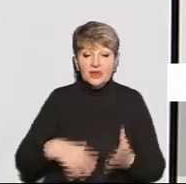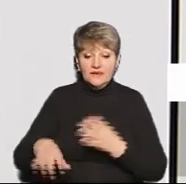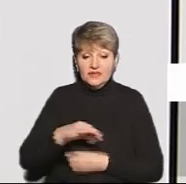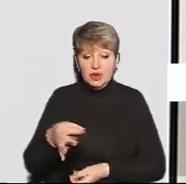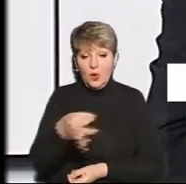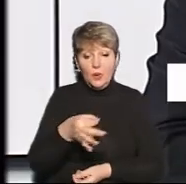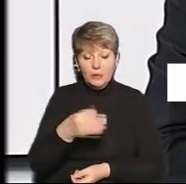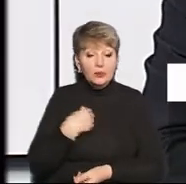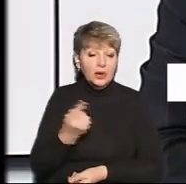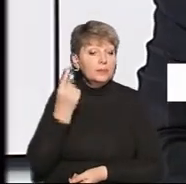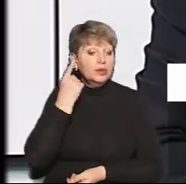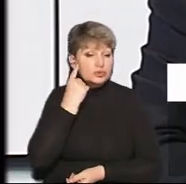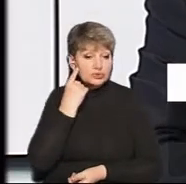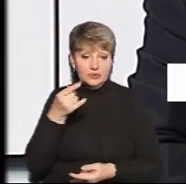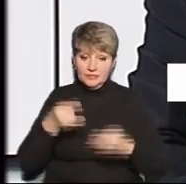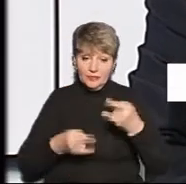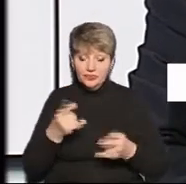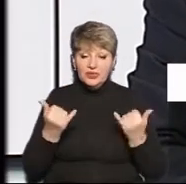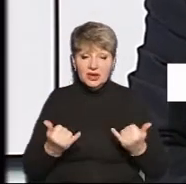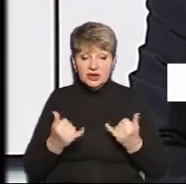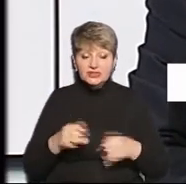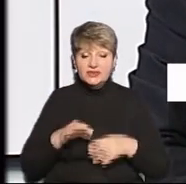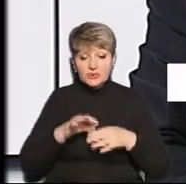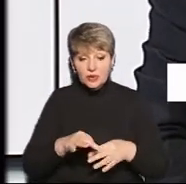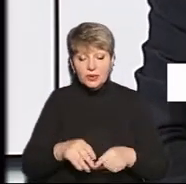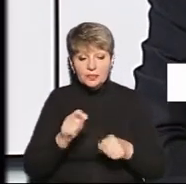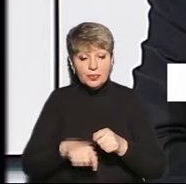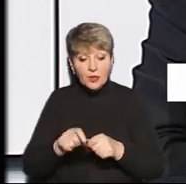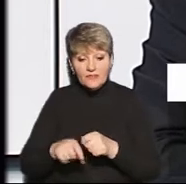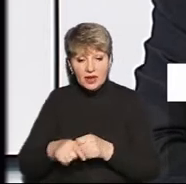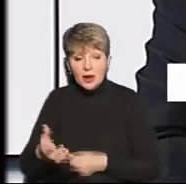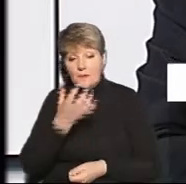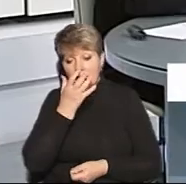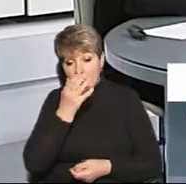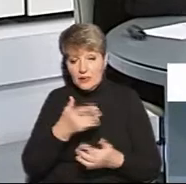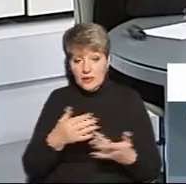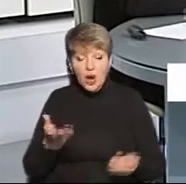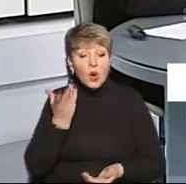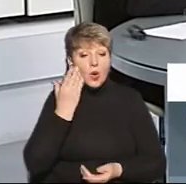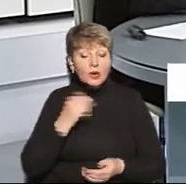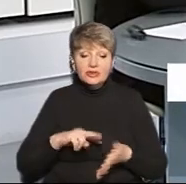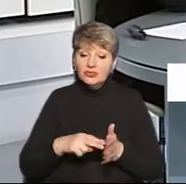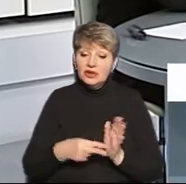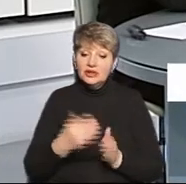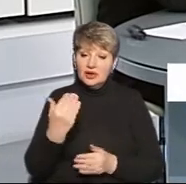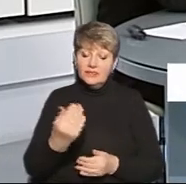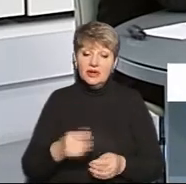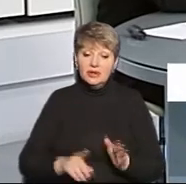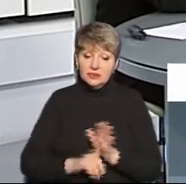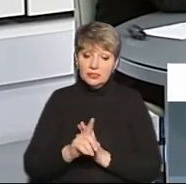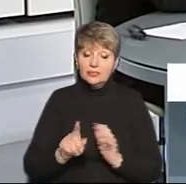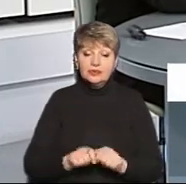області. Ми почули в сюжеті і говорили, що наразі йде перевірка систем кисневої і інше. Коли в планах розпочне працювати тимчасова